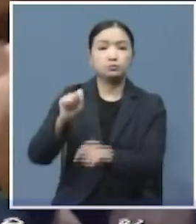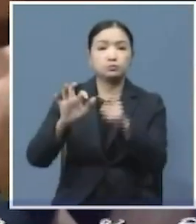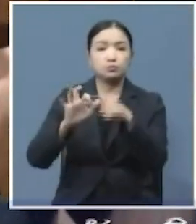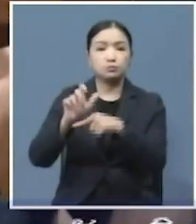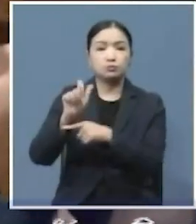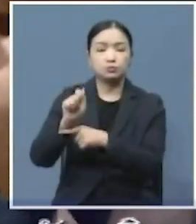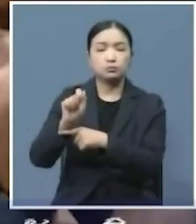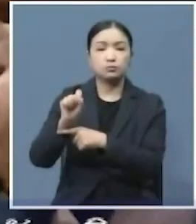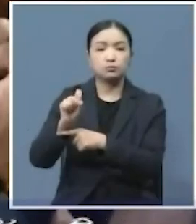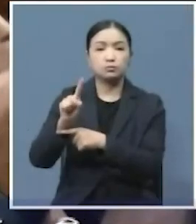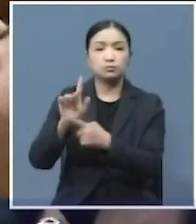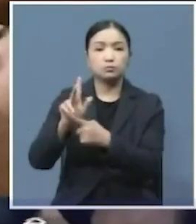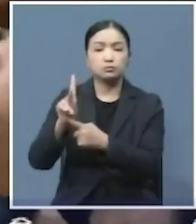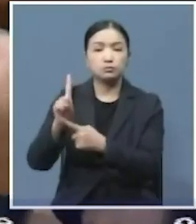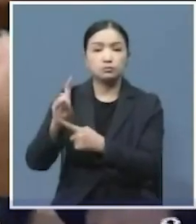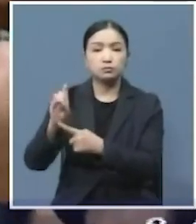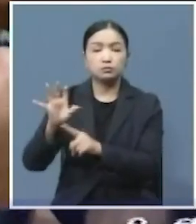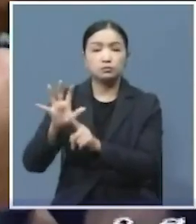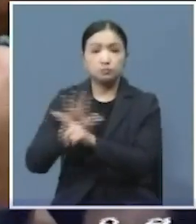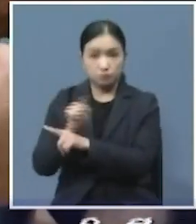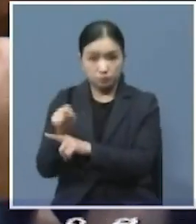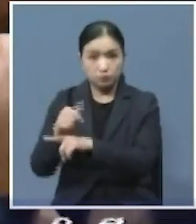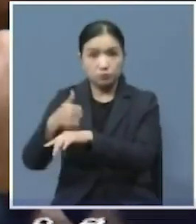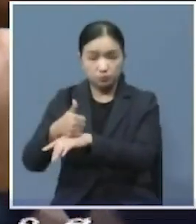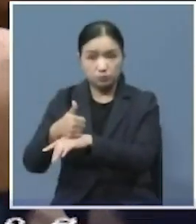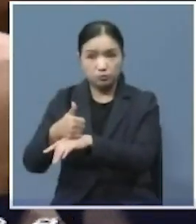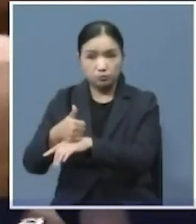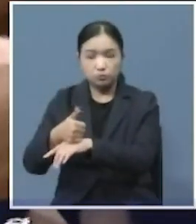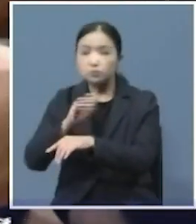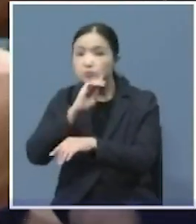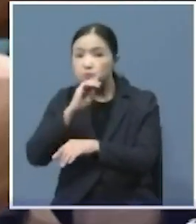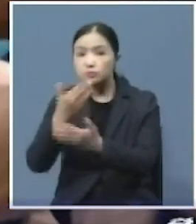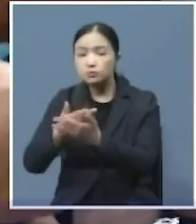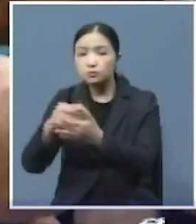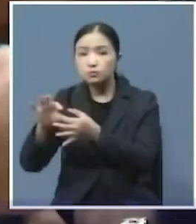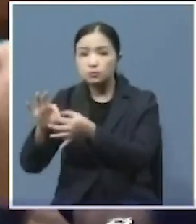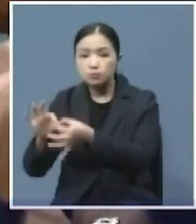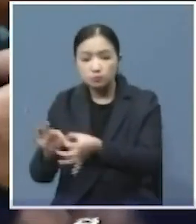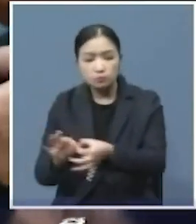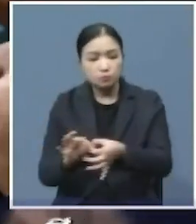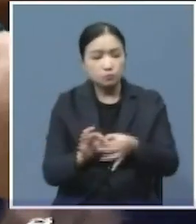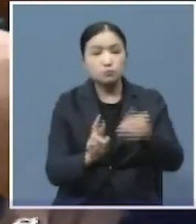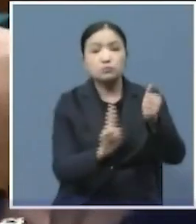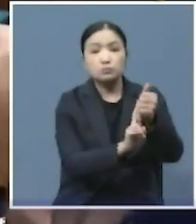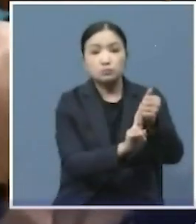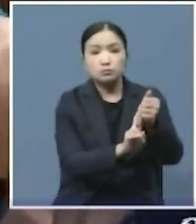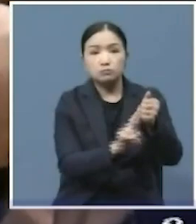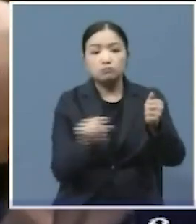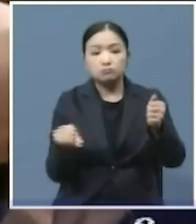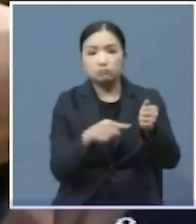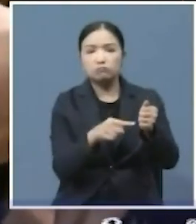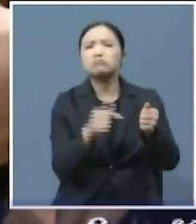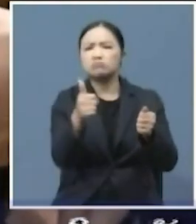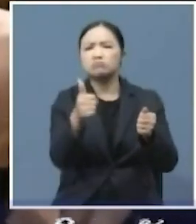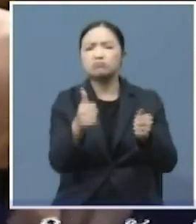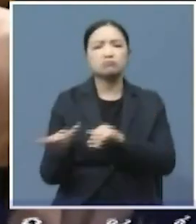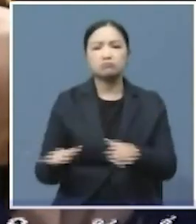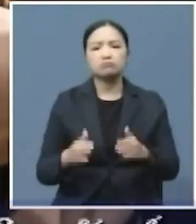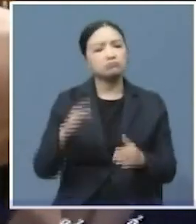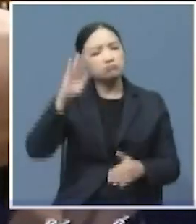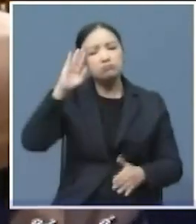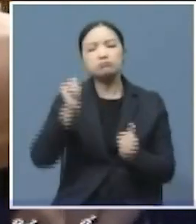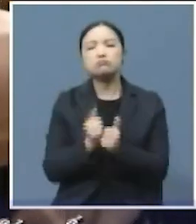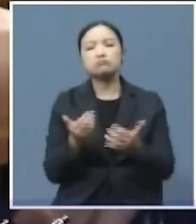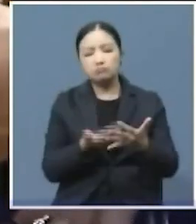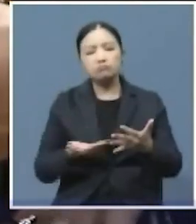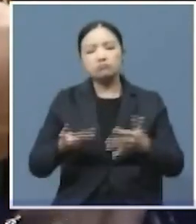เงินไปถึงพล.ตำรวจเอกสุรเชษฐหักพานรองผตรอันเนี้ยก็พร้อมที่จะให้ข้อมูลเพื่อให้ตำรวจดำเนินคดีตามกฎหมายด้วย